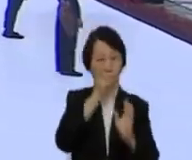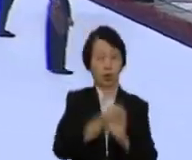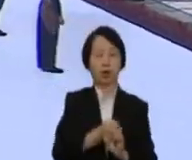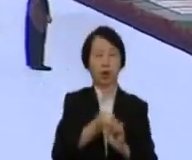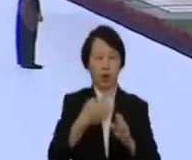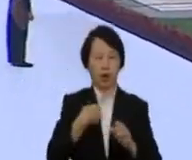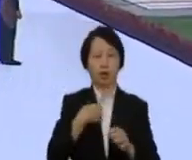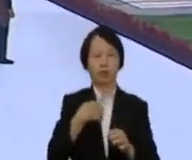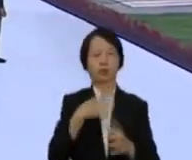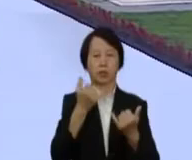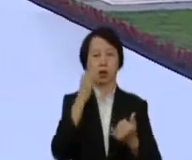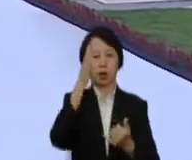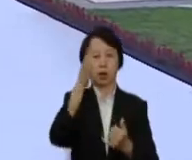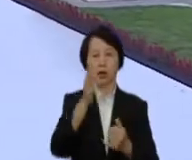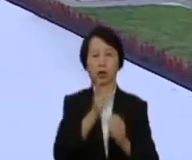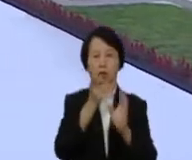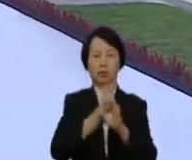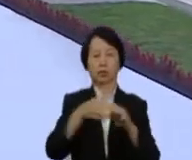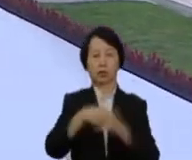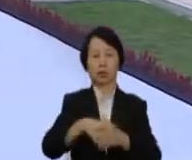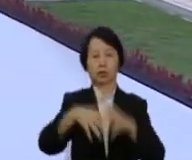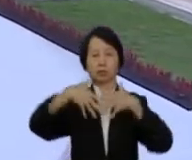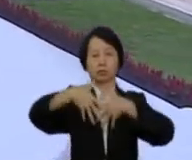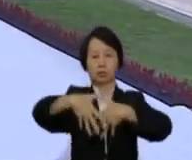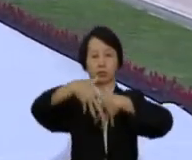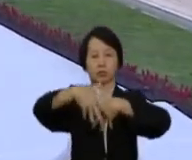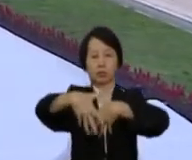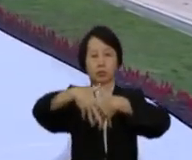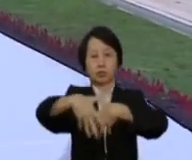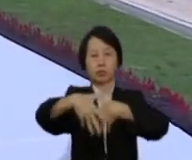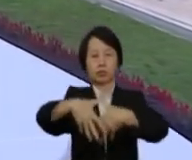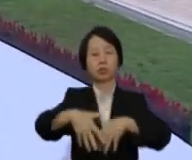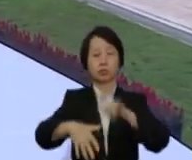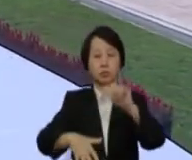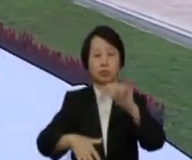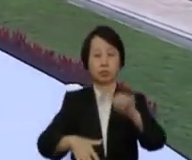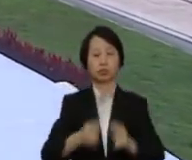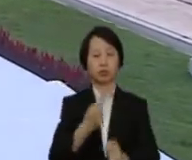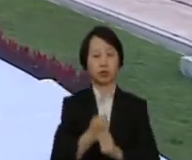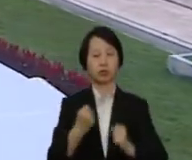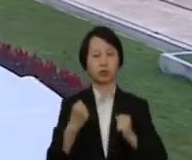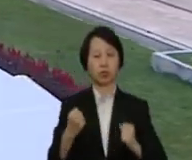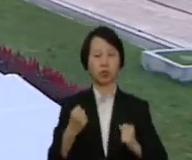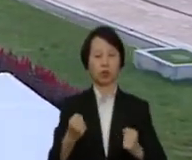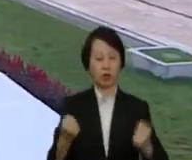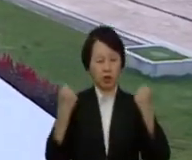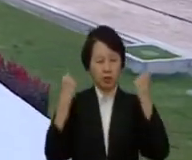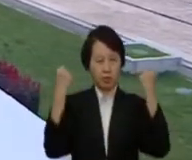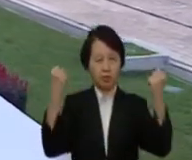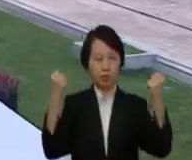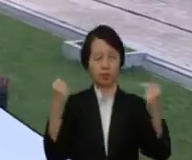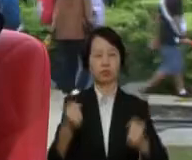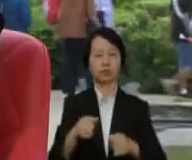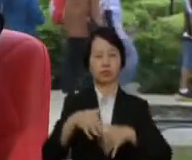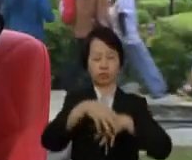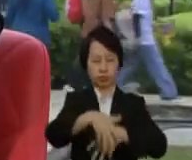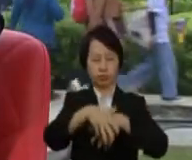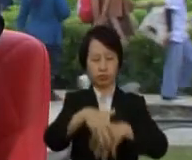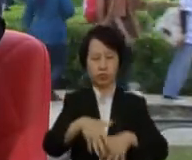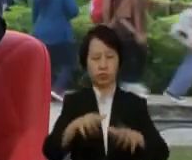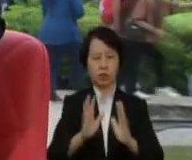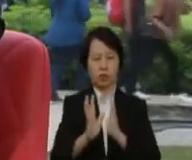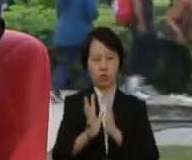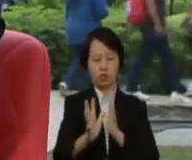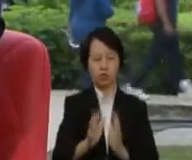ini. Ada yang akan turut serta dalam perbarisan. Tetap kuat tetap teguh. Barisan sangat